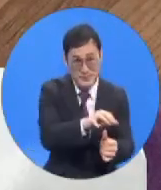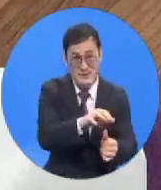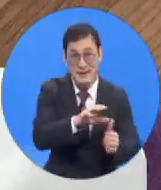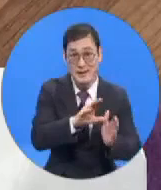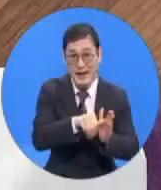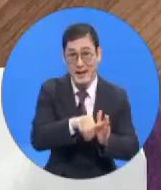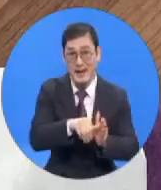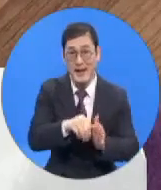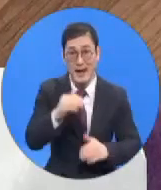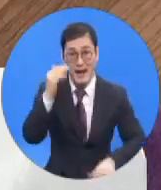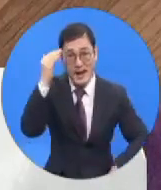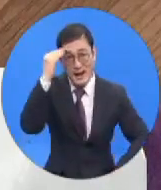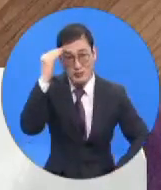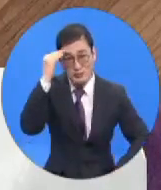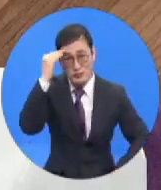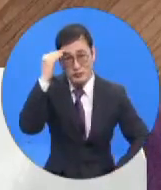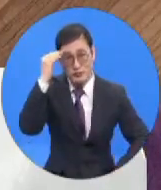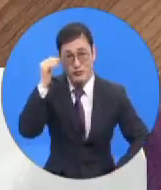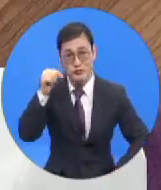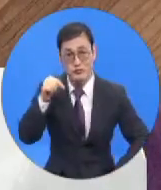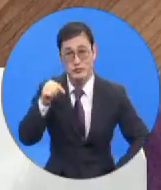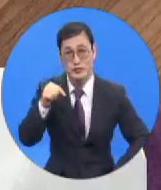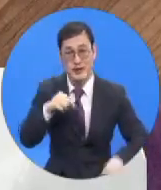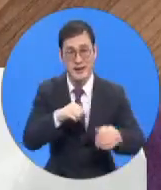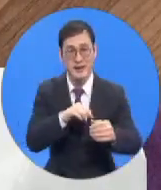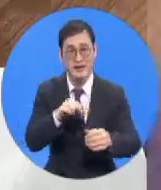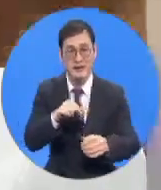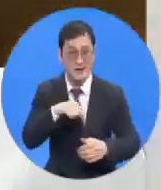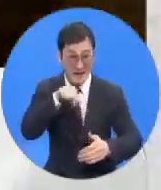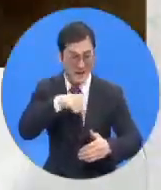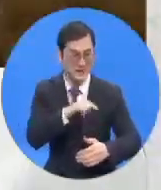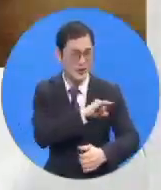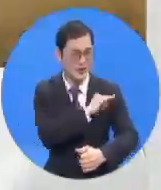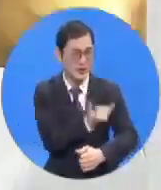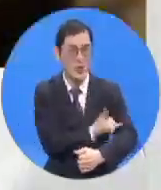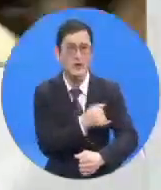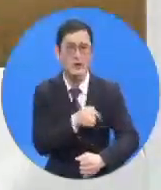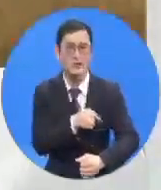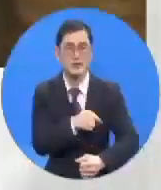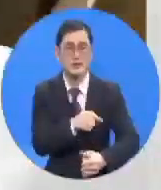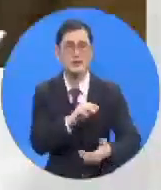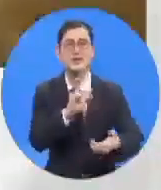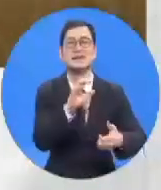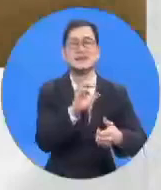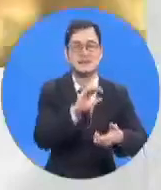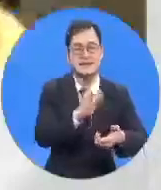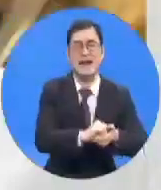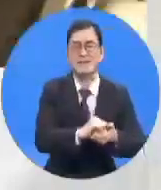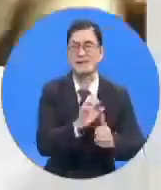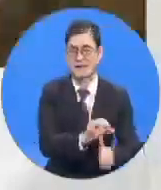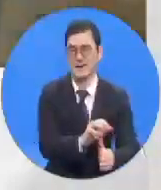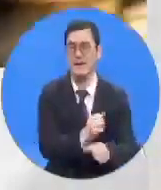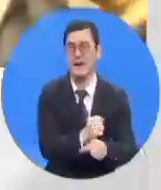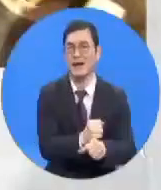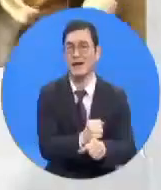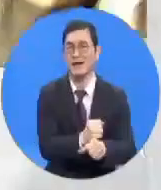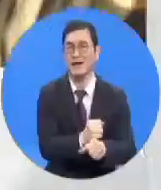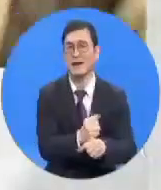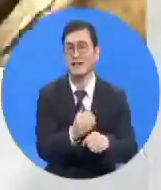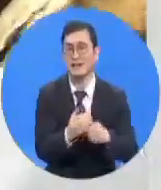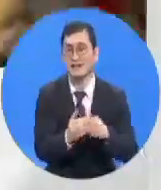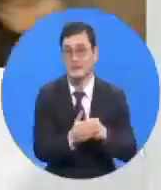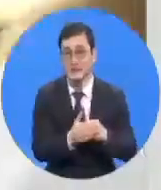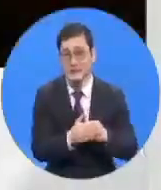헌법적 기본권을 중대하게 제한하는 거기 때문에 1항, 저 시행규칙 1항, 6조 1항에 필요 최소한도로